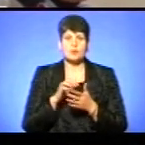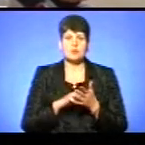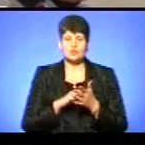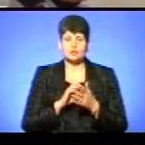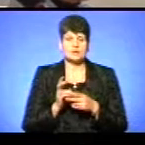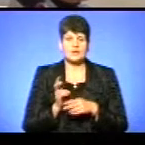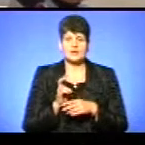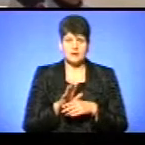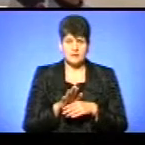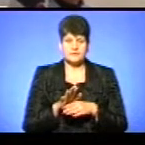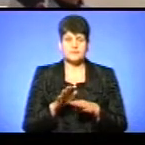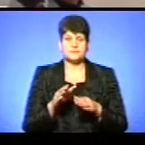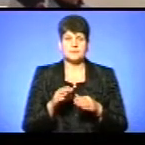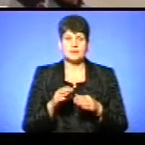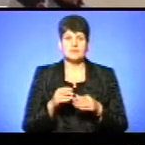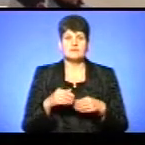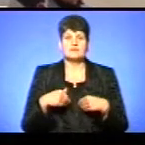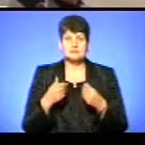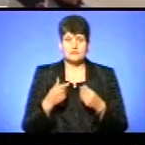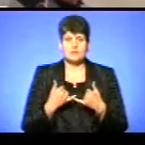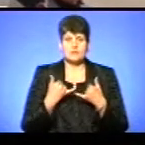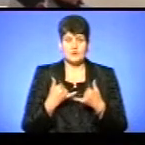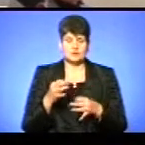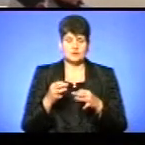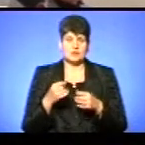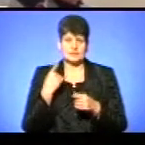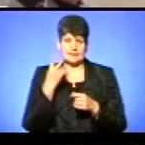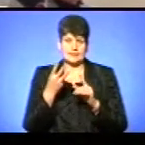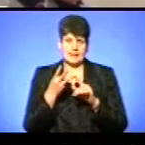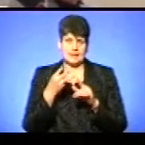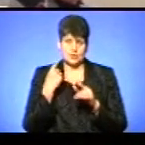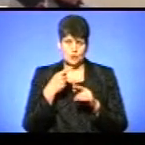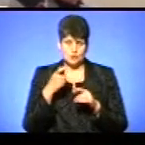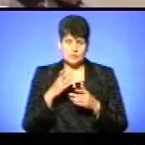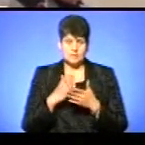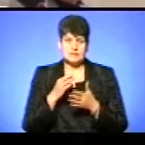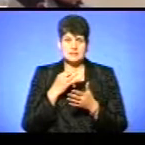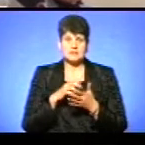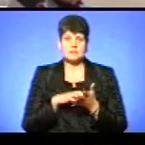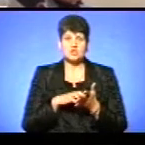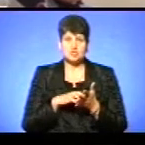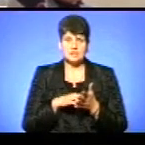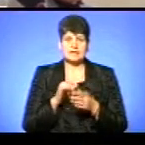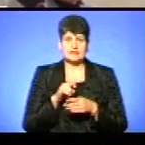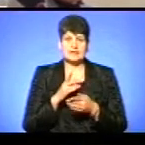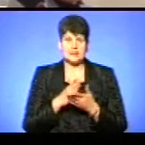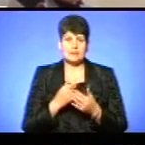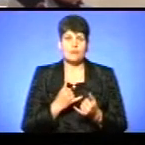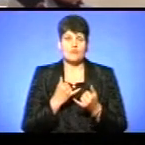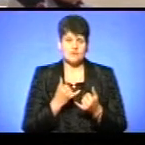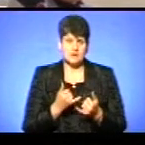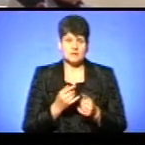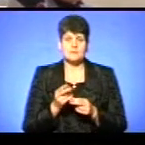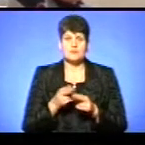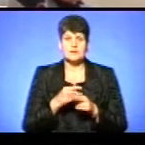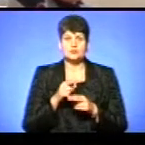з метою висловлення своєї поваги до суду хоча б. Як третя особа, то вона мала зазначити, які ж причини неявки є для неї поважними. Без того,